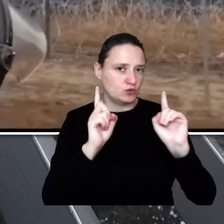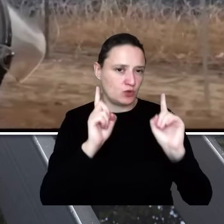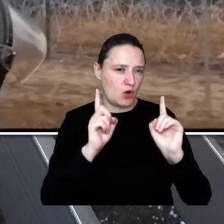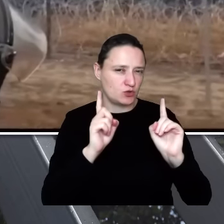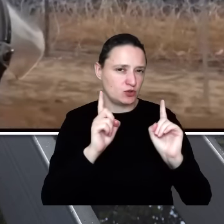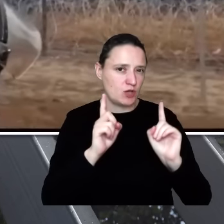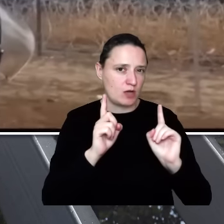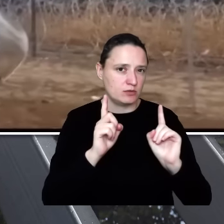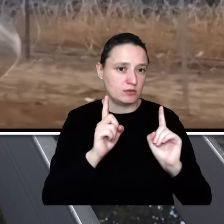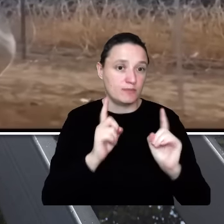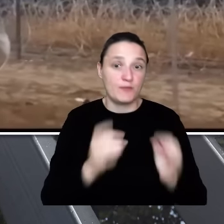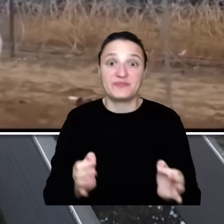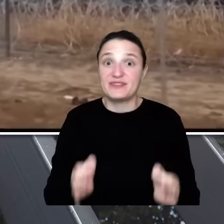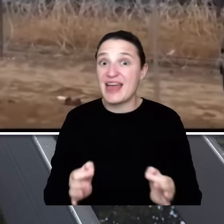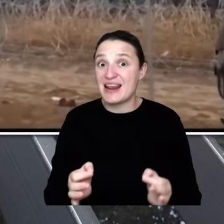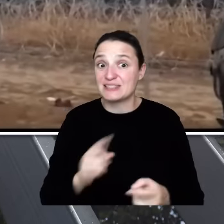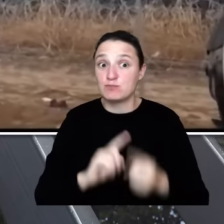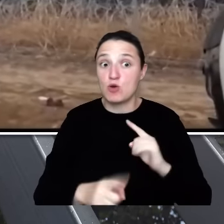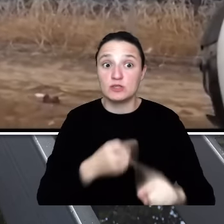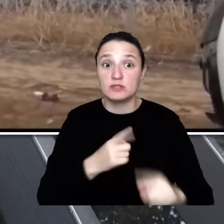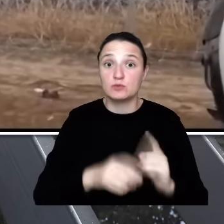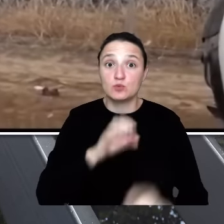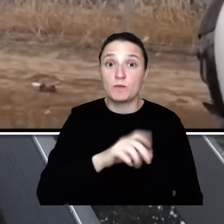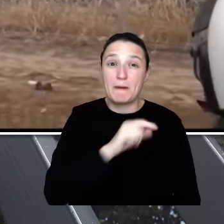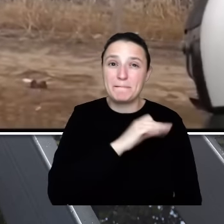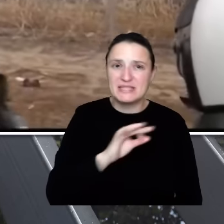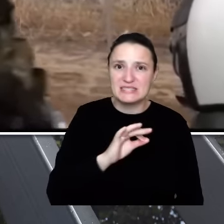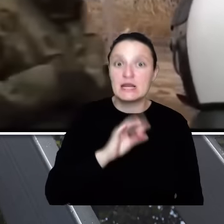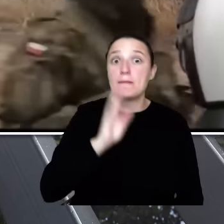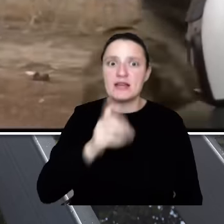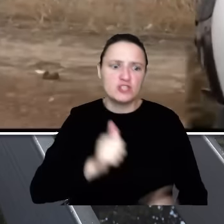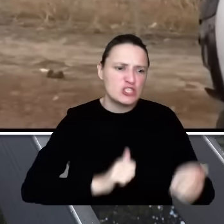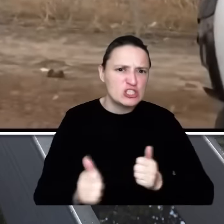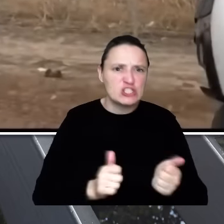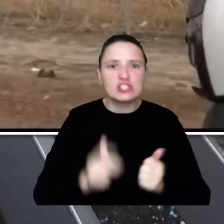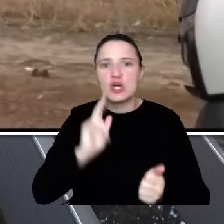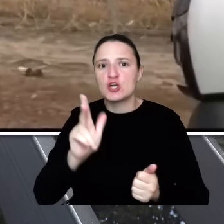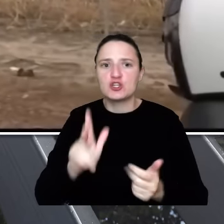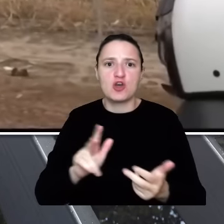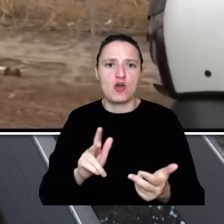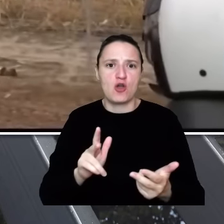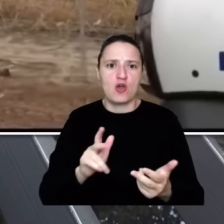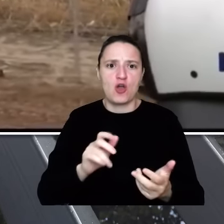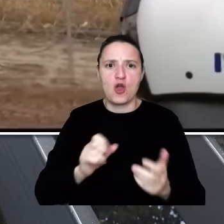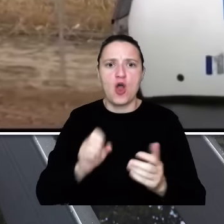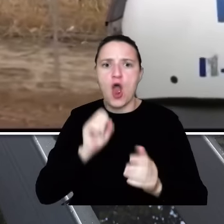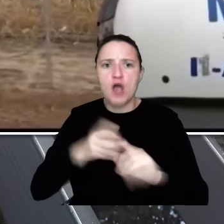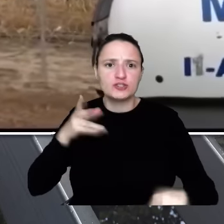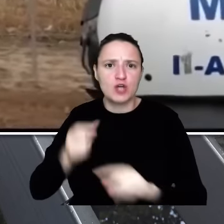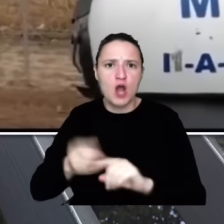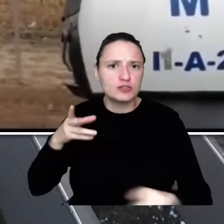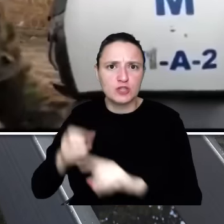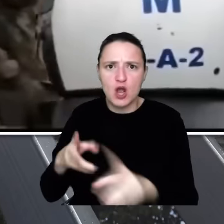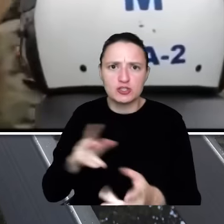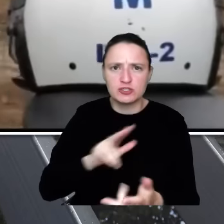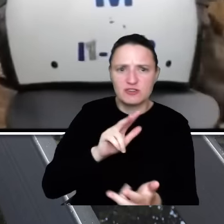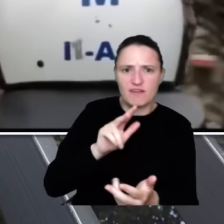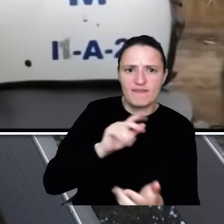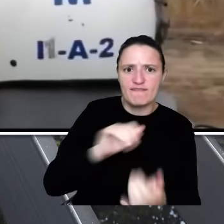teraz policy PiS-u będą ścigać się na bardzo ostre, to wtedy naprawdę